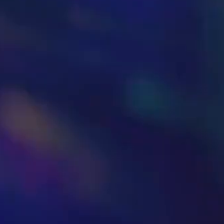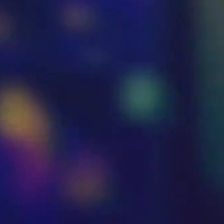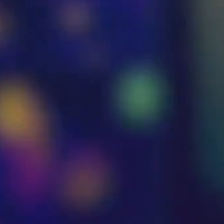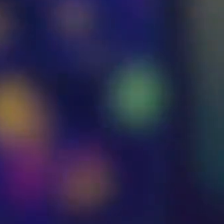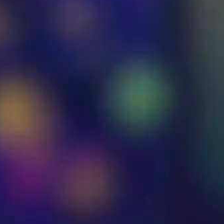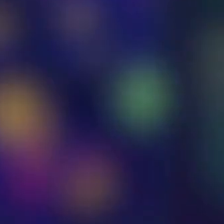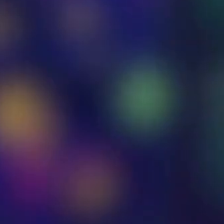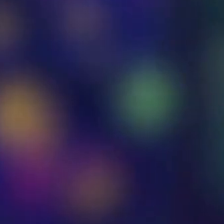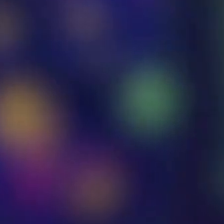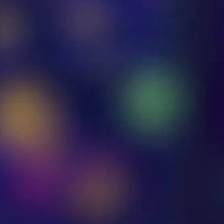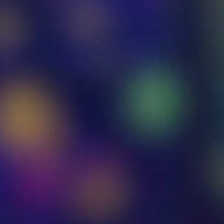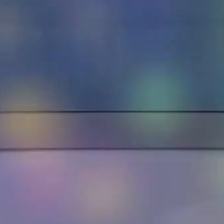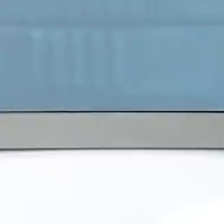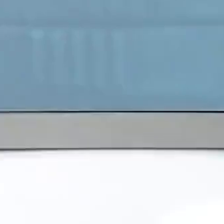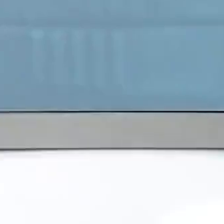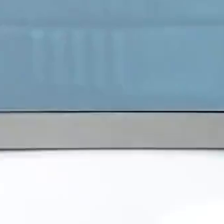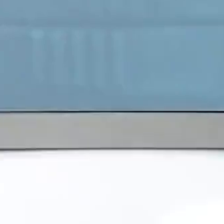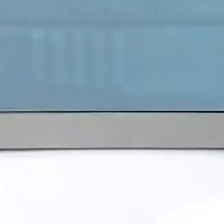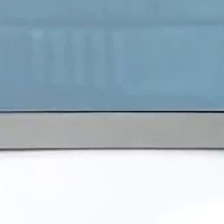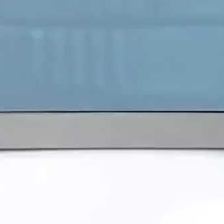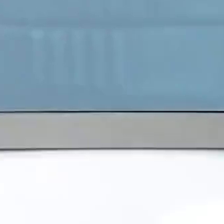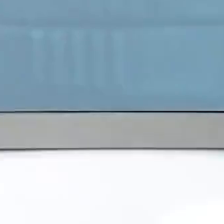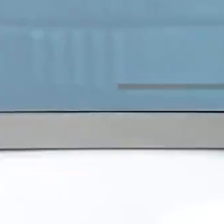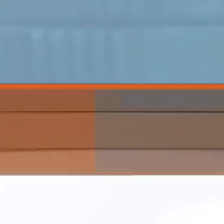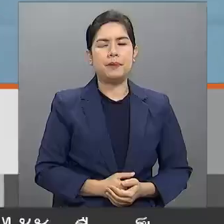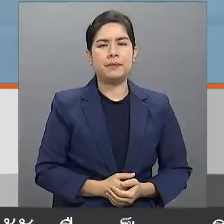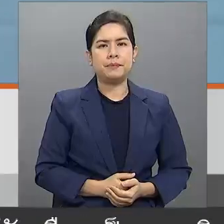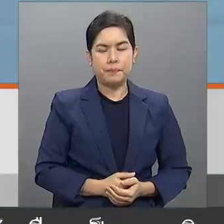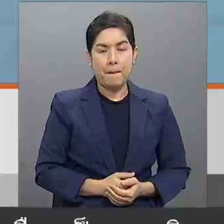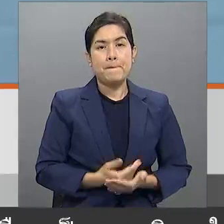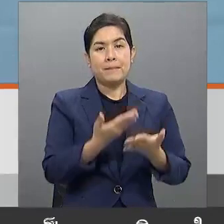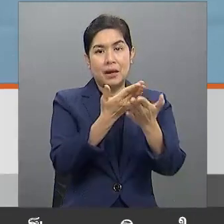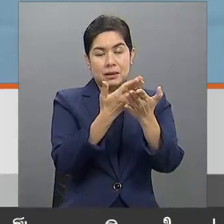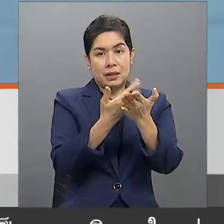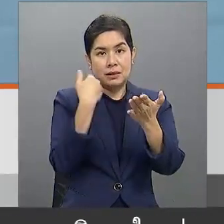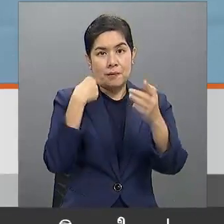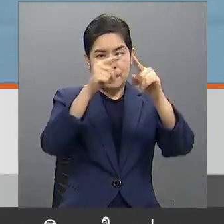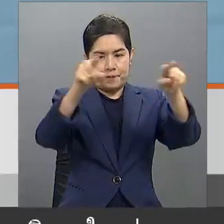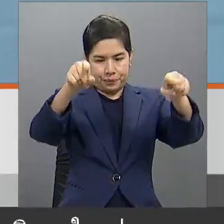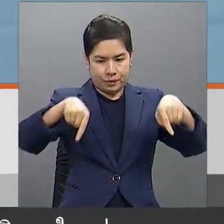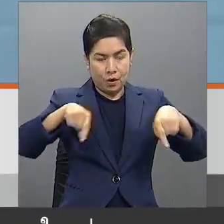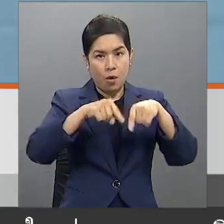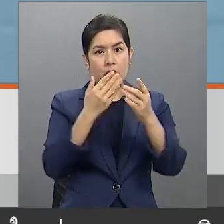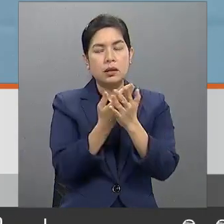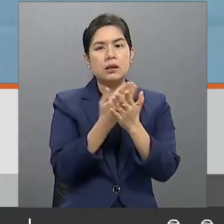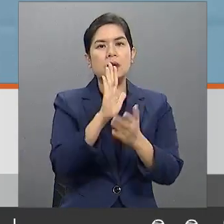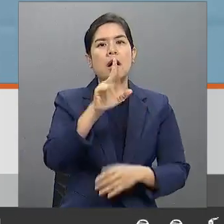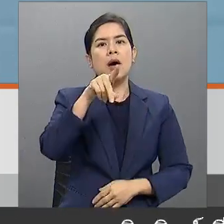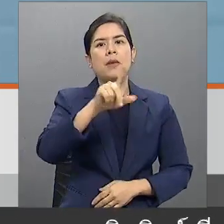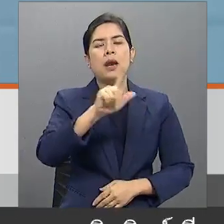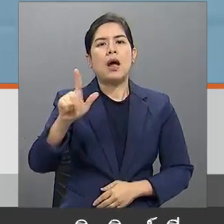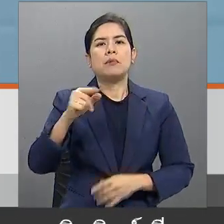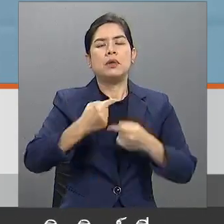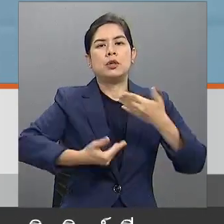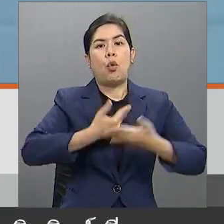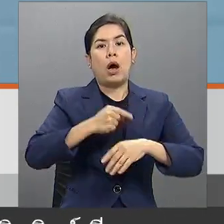มีอนามัยออมทรัพย์รุ่นเราชนะ 5พันล้านบาทขายครบวงเงินอย่างรวดเร็วเมื่อวานนี้นะคะ1